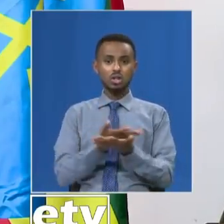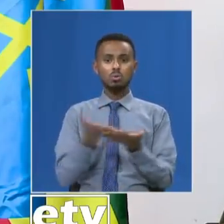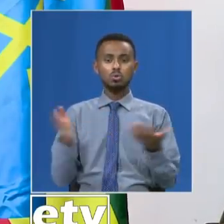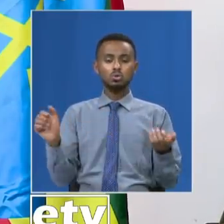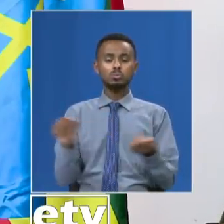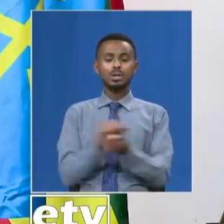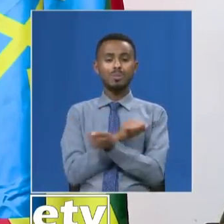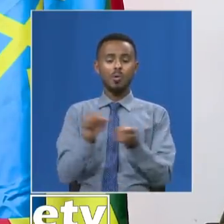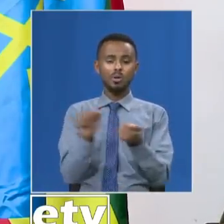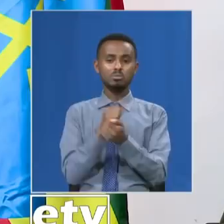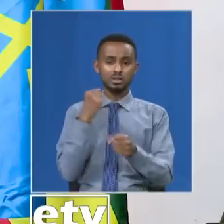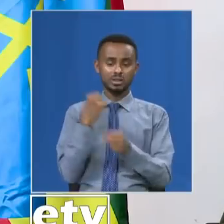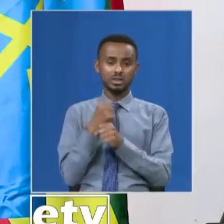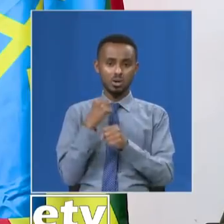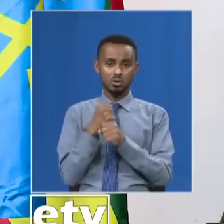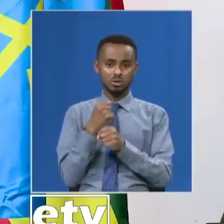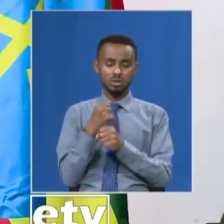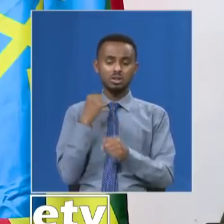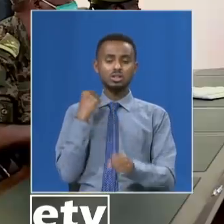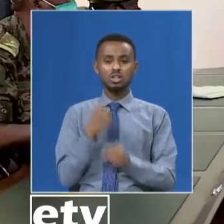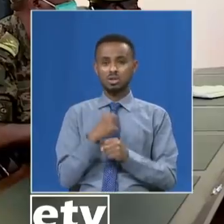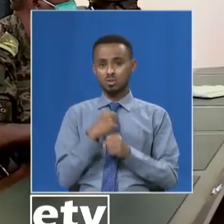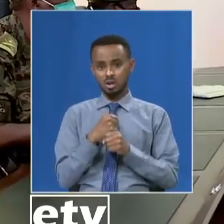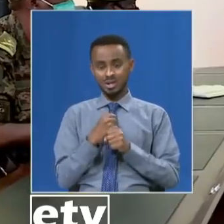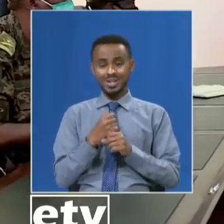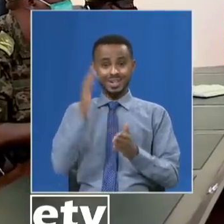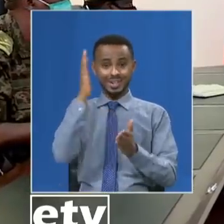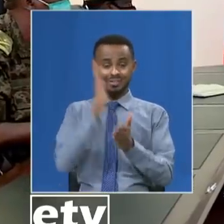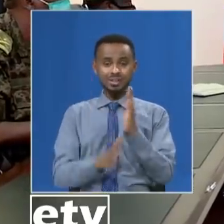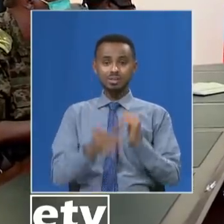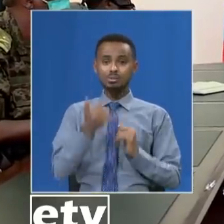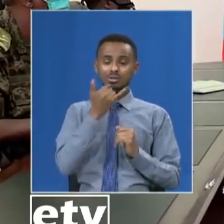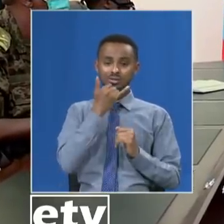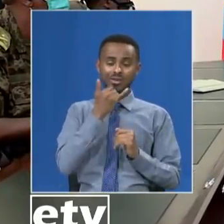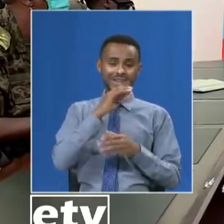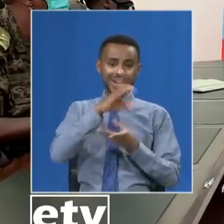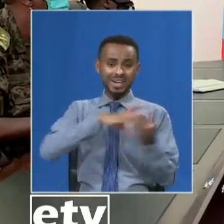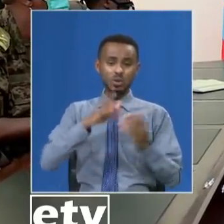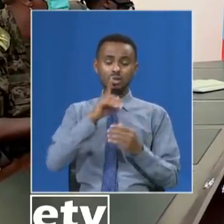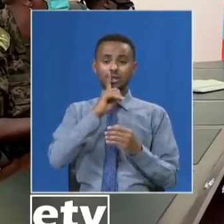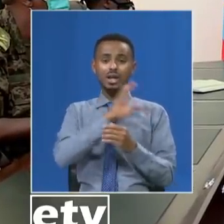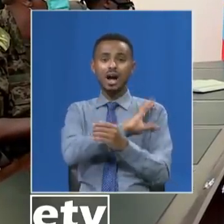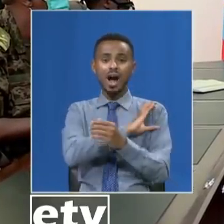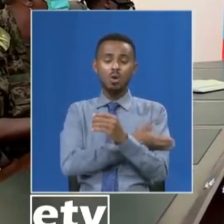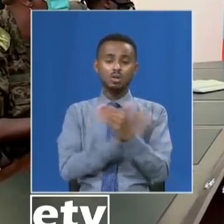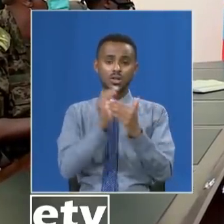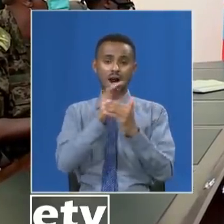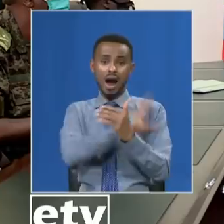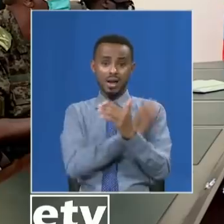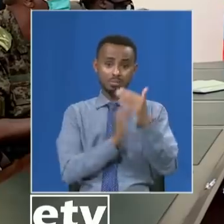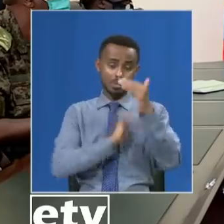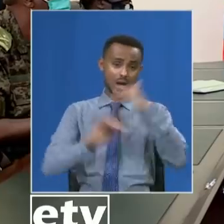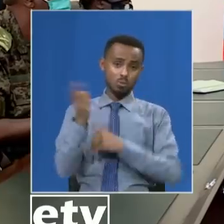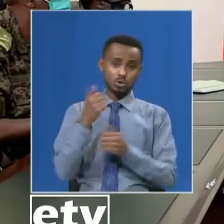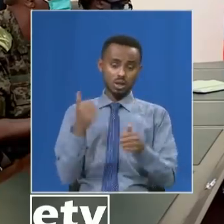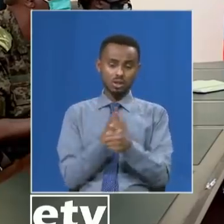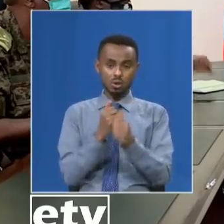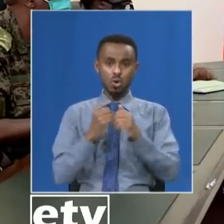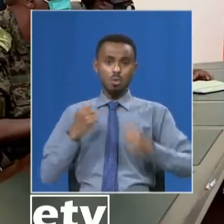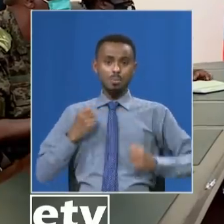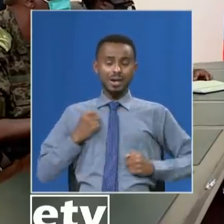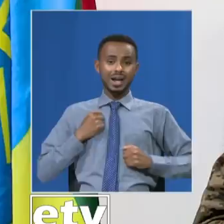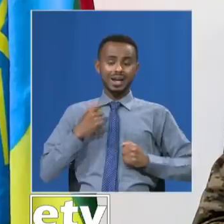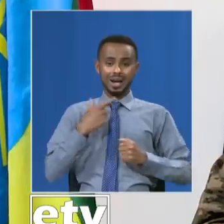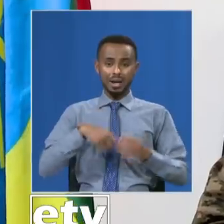ንብረቶችንም የማውደም ስራዎች ሰርተዋል። የተፈጸመው ጥቃት ከክልሉ የጸጥታ ኃይሎች አቅም በላይ መሆኑን ተከትሎ መከላከያ